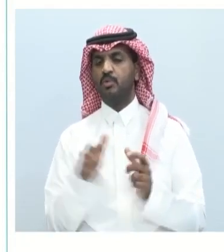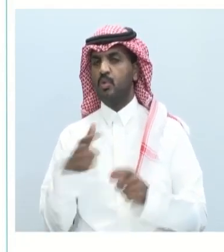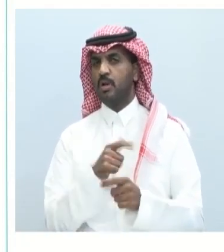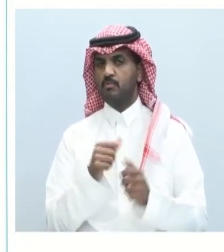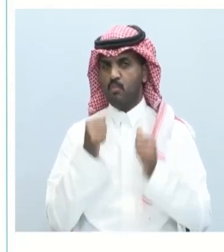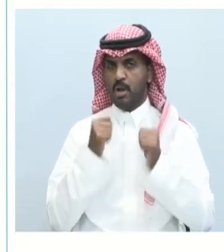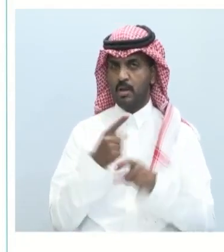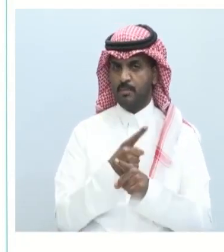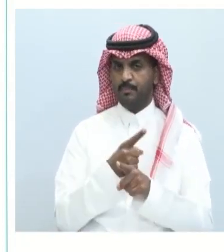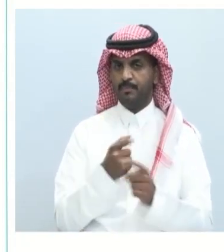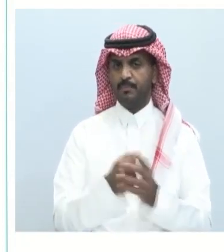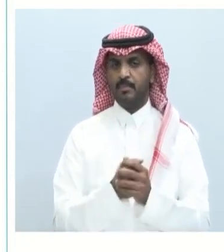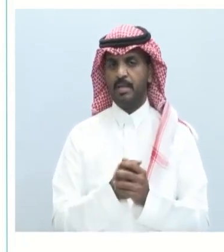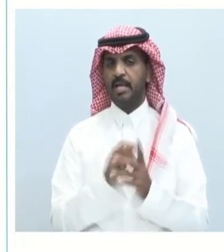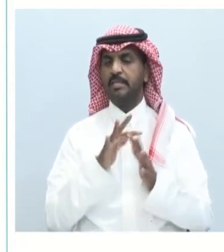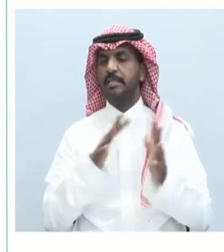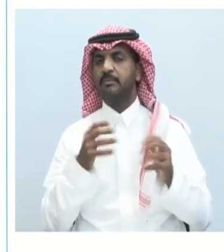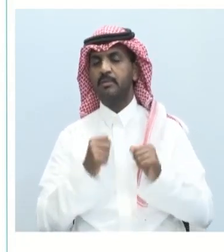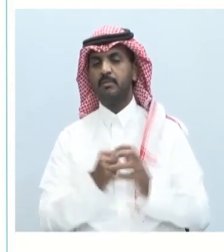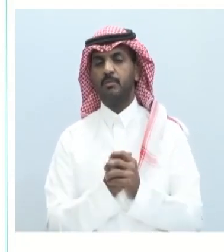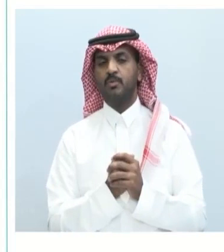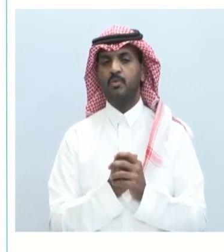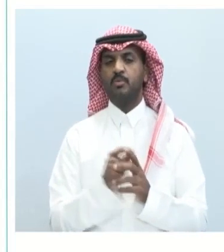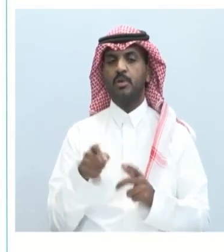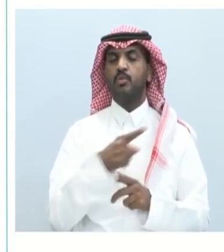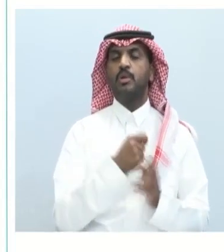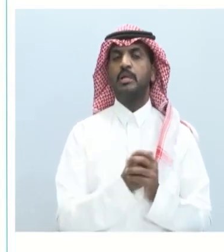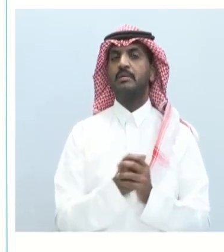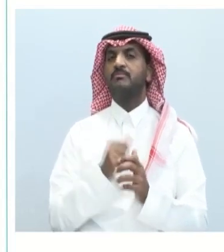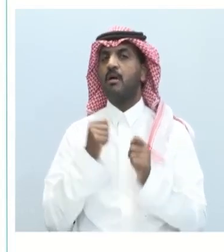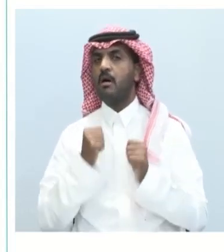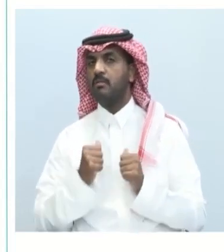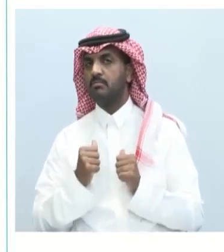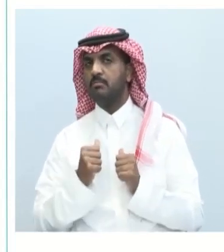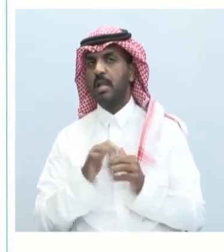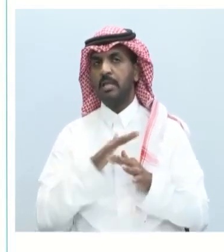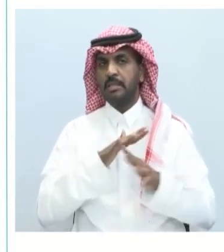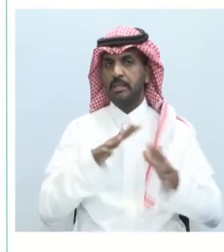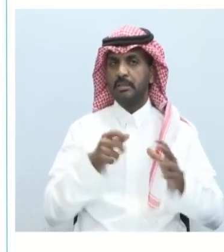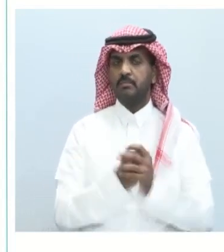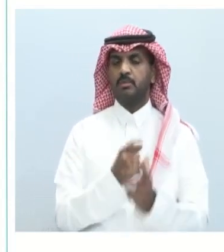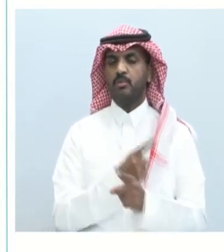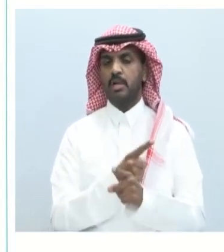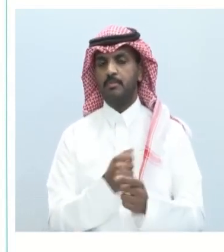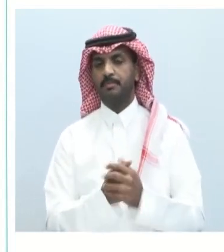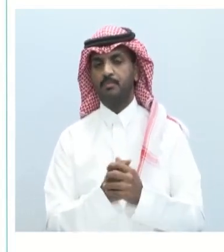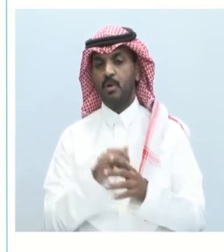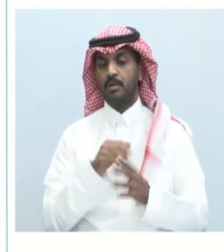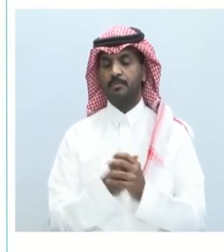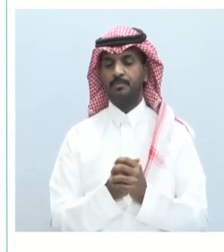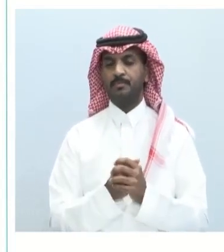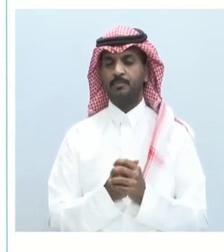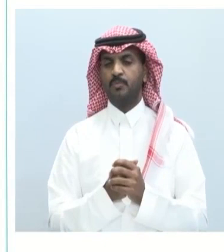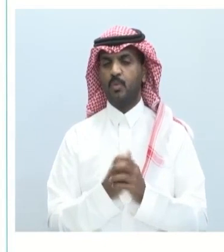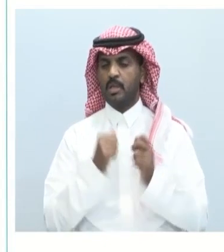معلم العديد من الطلبه ويمكن ان يكون لكل طالب العديد من المعلمين حيث المعلمين